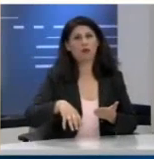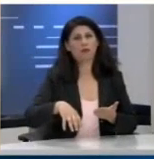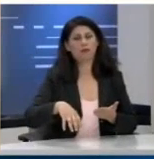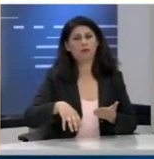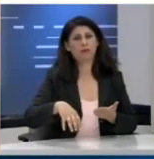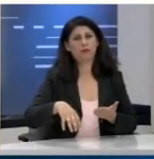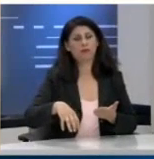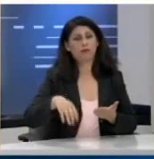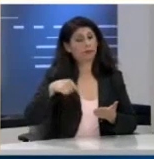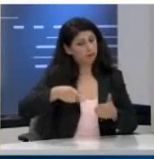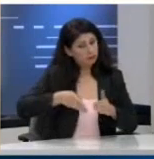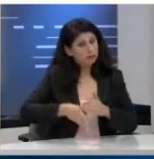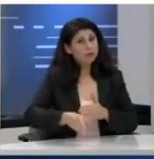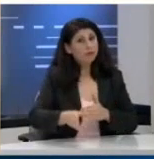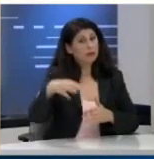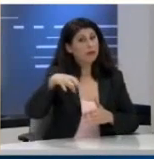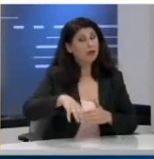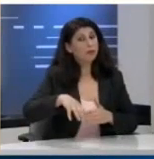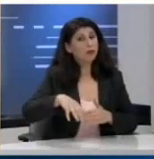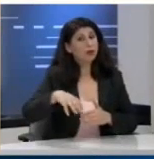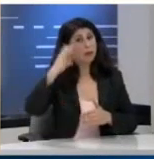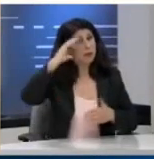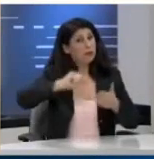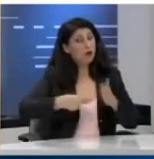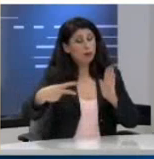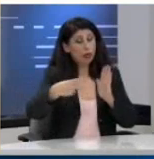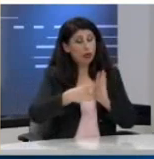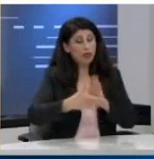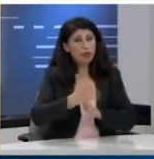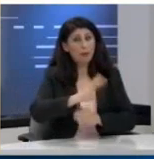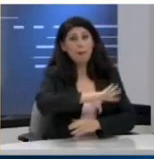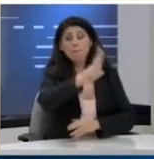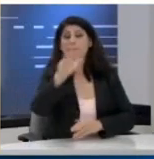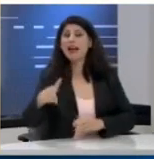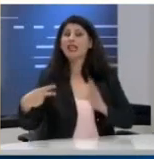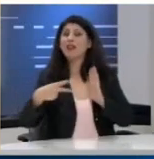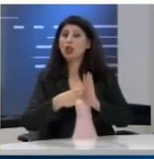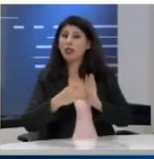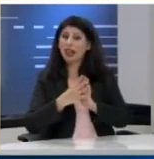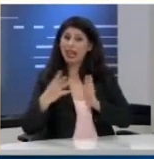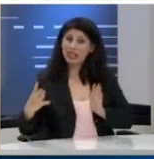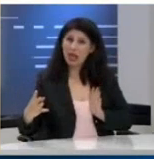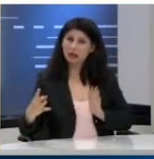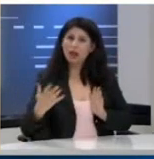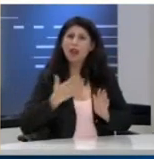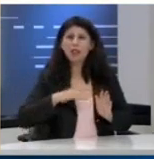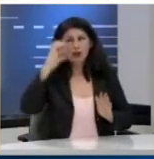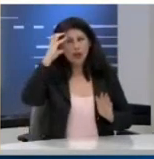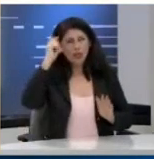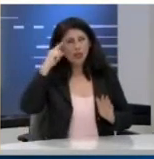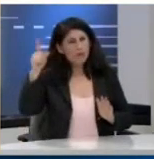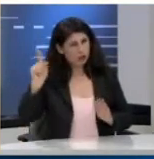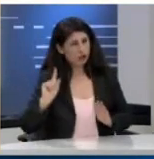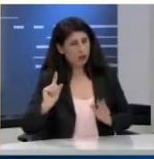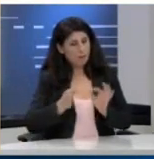Και μέσα στο καθεστώς του Μνημονίου, από το 2015 ως το 2019. Θέλω να θυμίσω ορισμένα